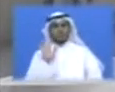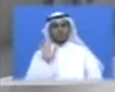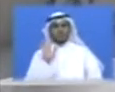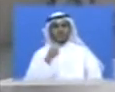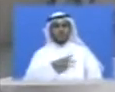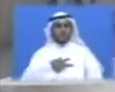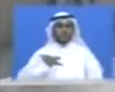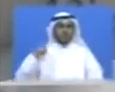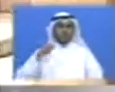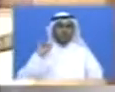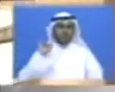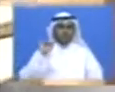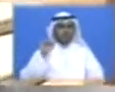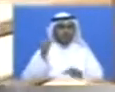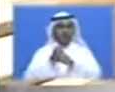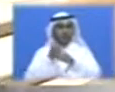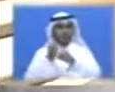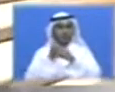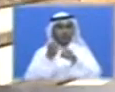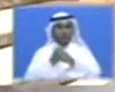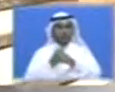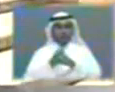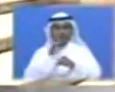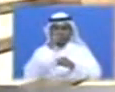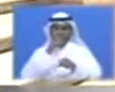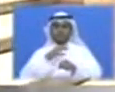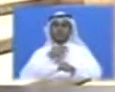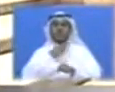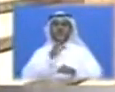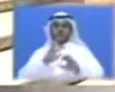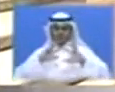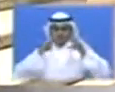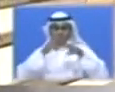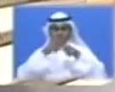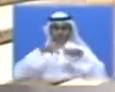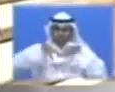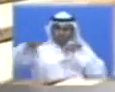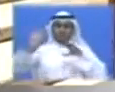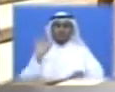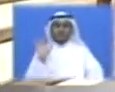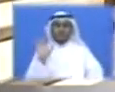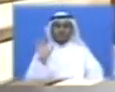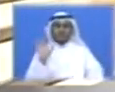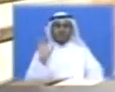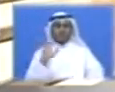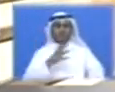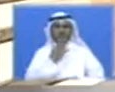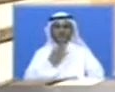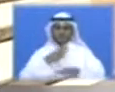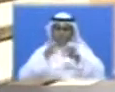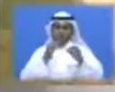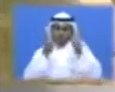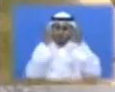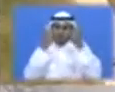وزارة الشؤون الاجتماعية والعمل على توفير مبنى مستقل لإدارة الأحداث مزود بجميع